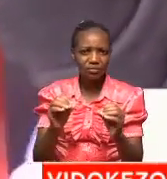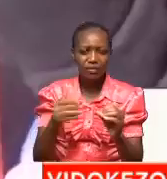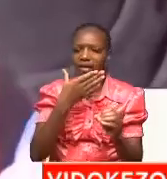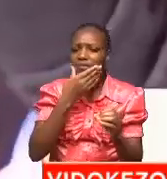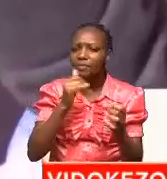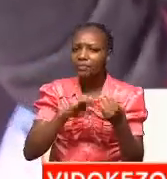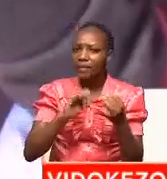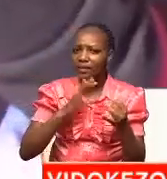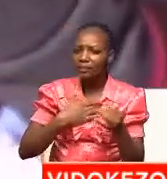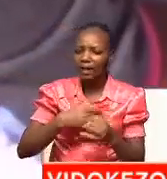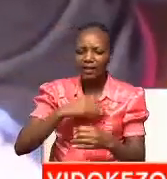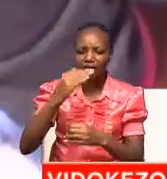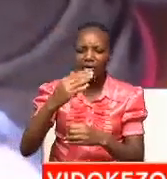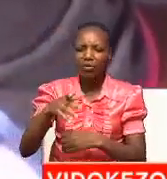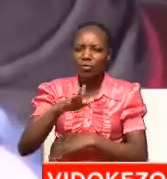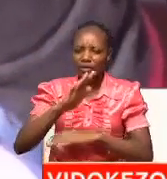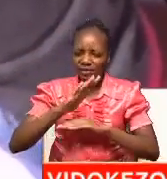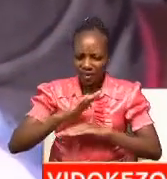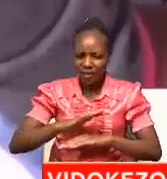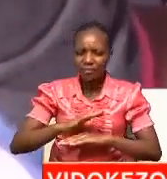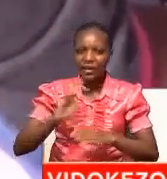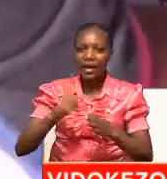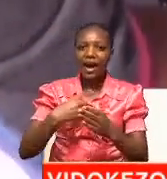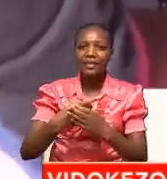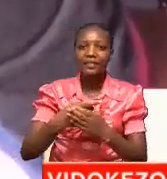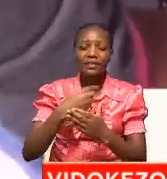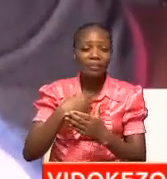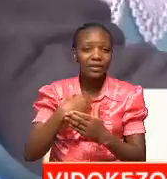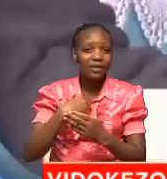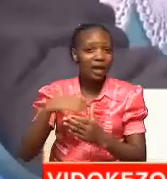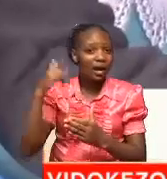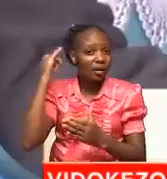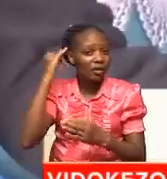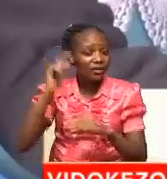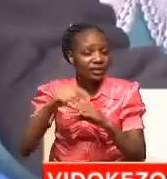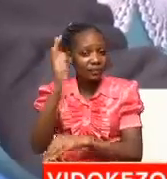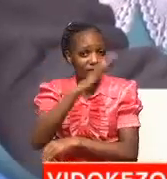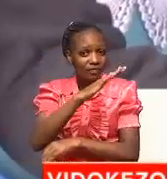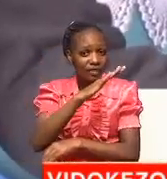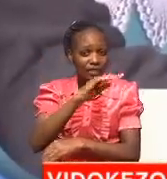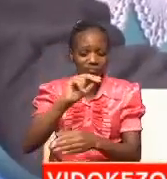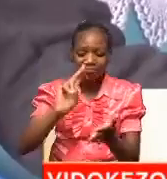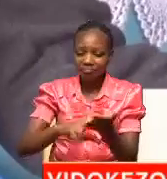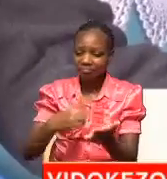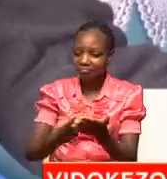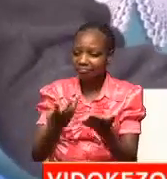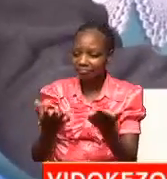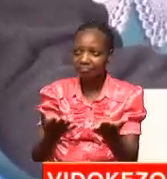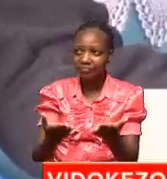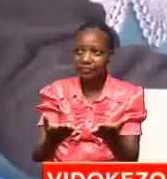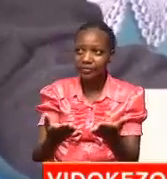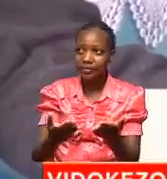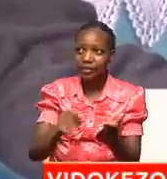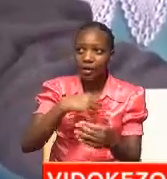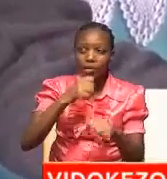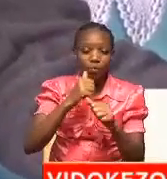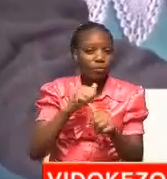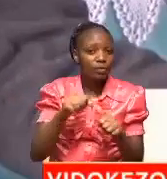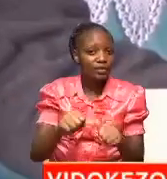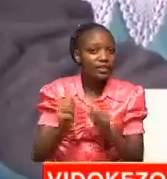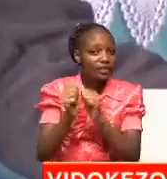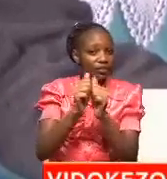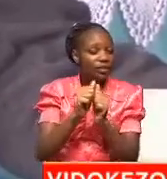Sasa jioni ndo niliitiwa kama ameanguka hapo nje. Miaka ambayo tumeishi pamoja tumemjua kama mtu